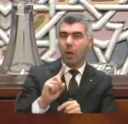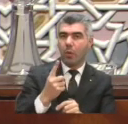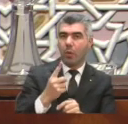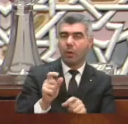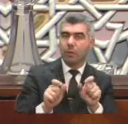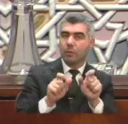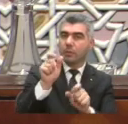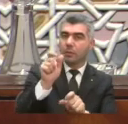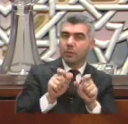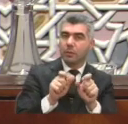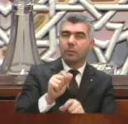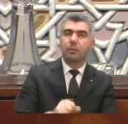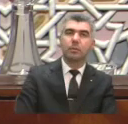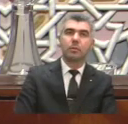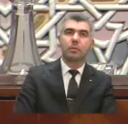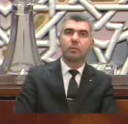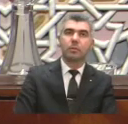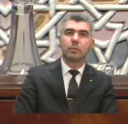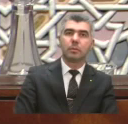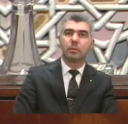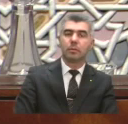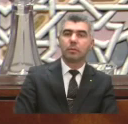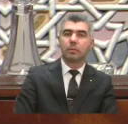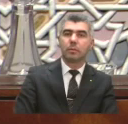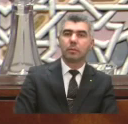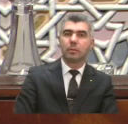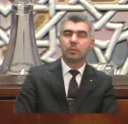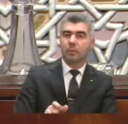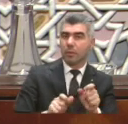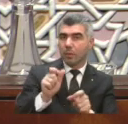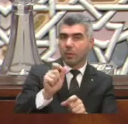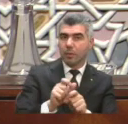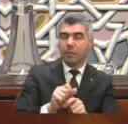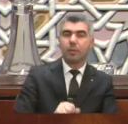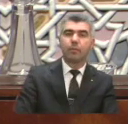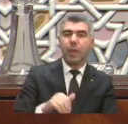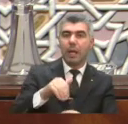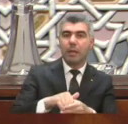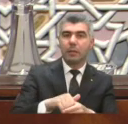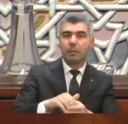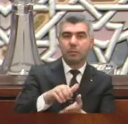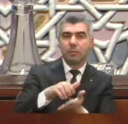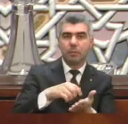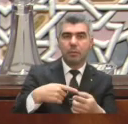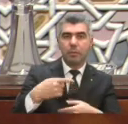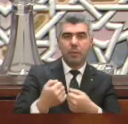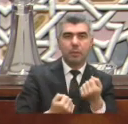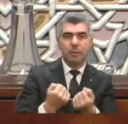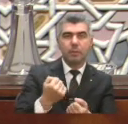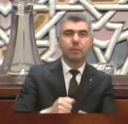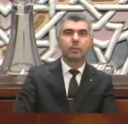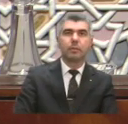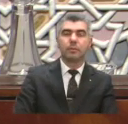لسيدات والسادة النواب، أو السؤال الرابع لسيدات والسادة النواب المحترمين من فريق الأصالة والمعاصرة.